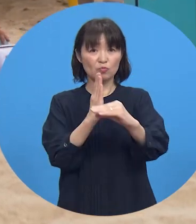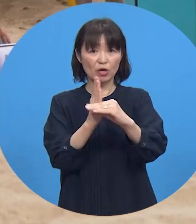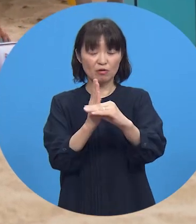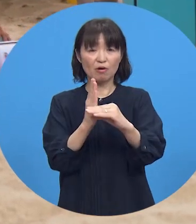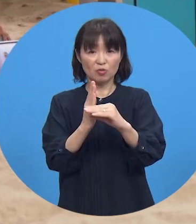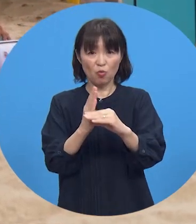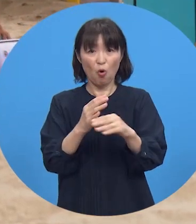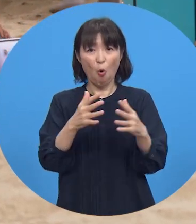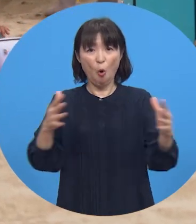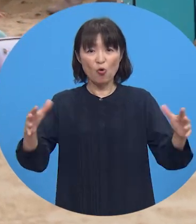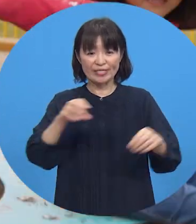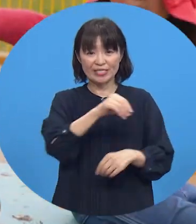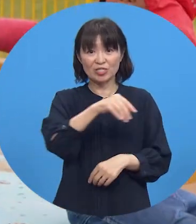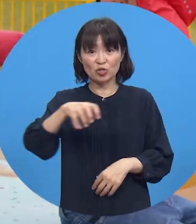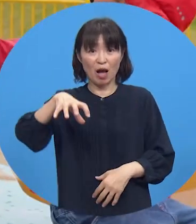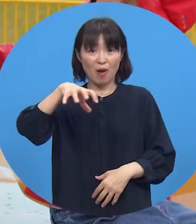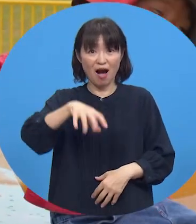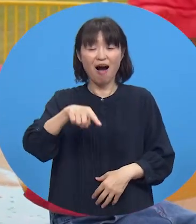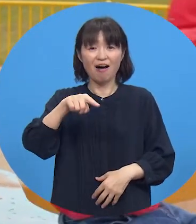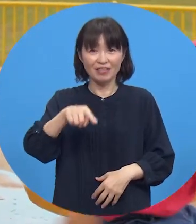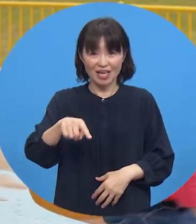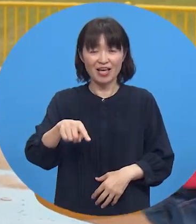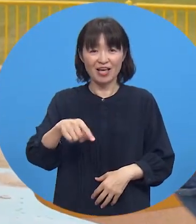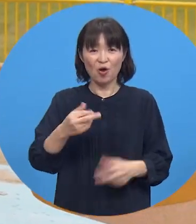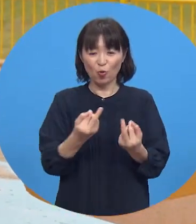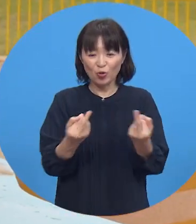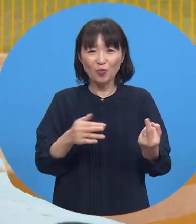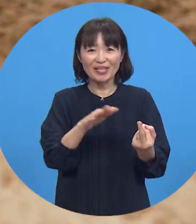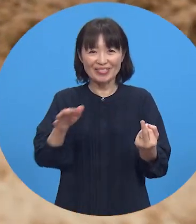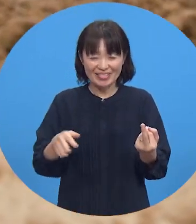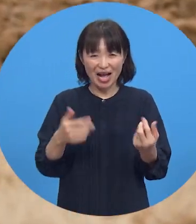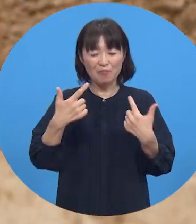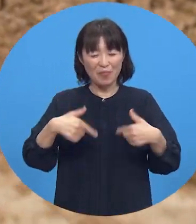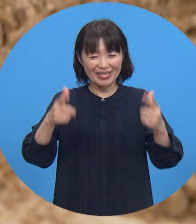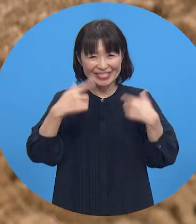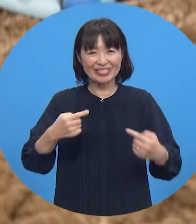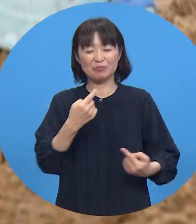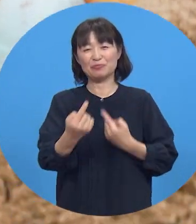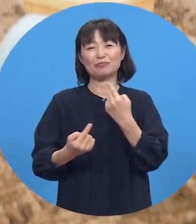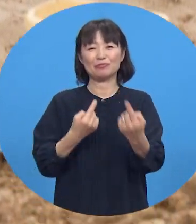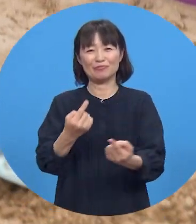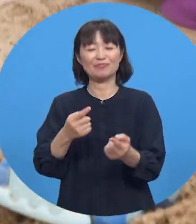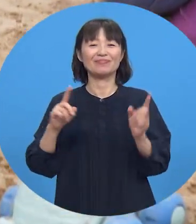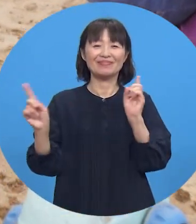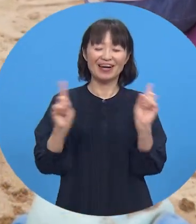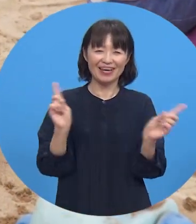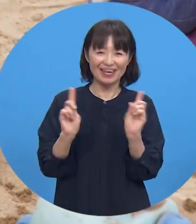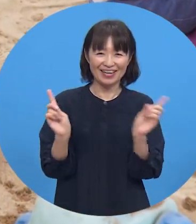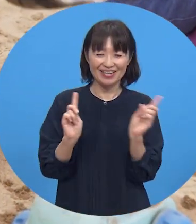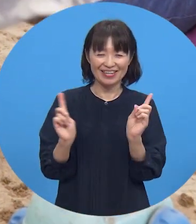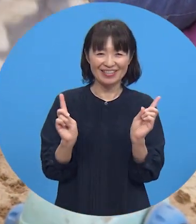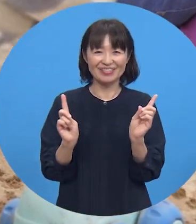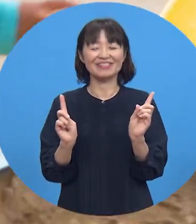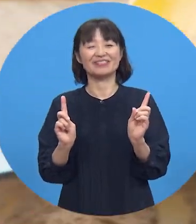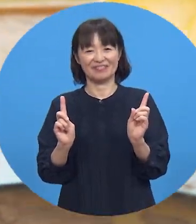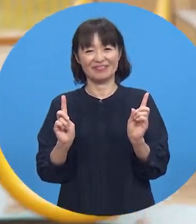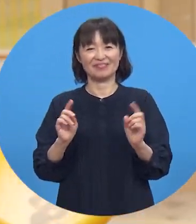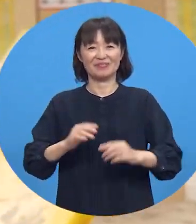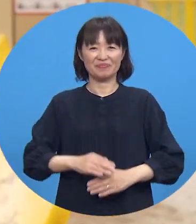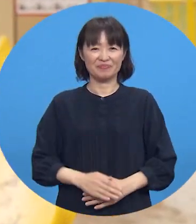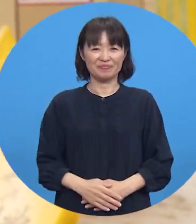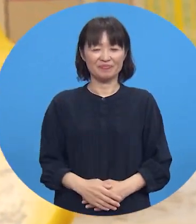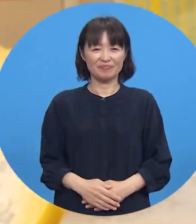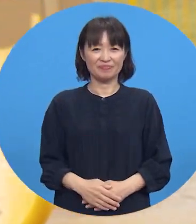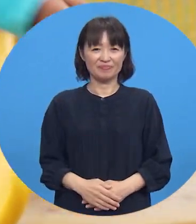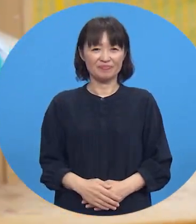の大きな砂場で毎日多くの子どもたちがポケモンたちと一緒に思いっきり砂遊びを楽しんでいます